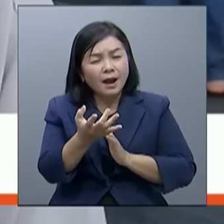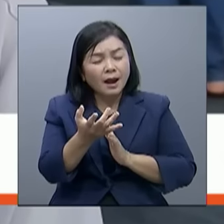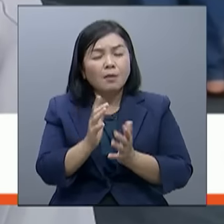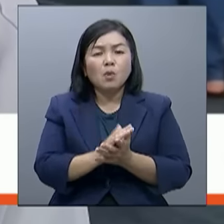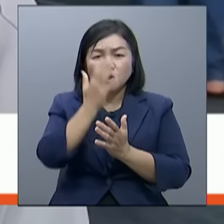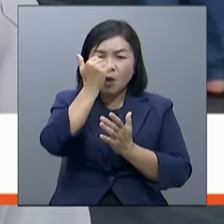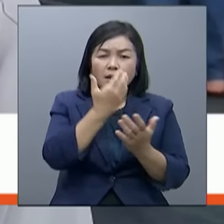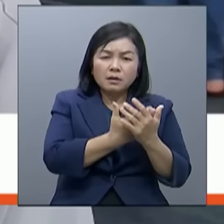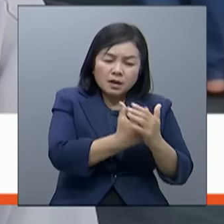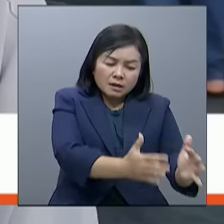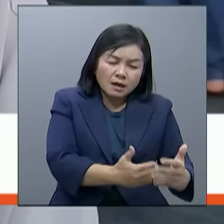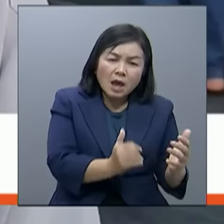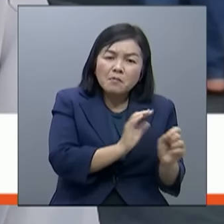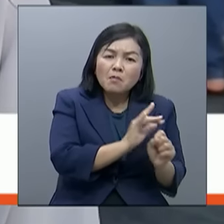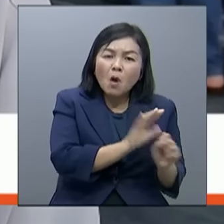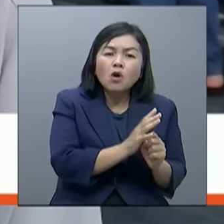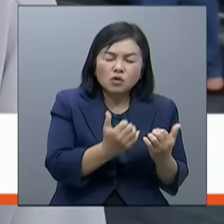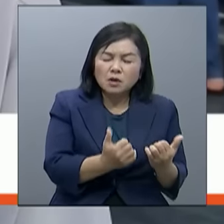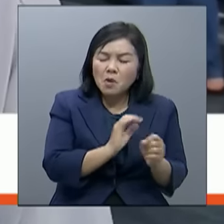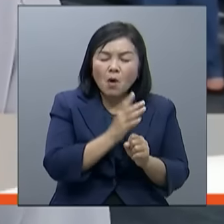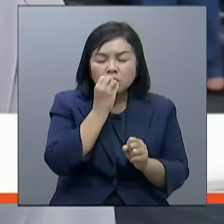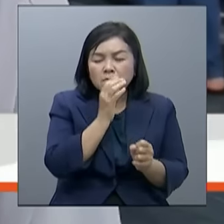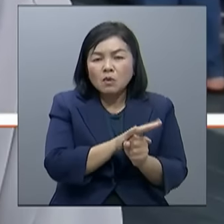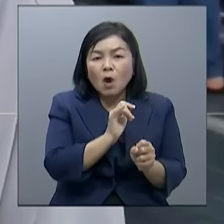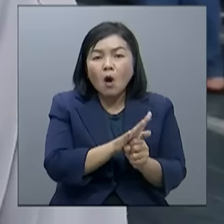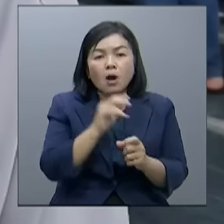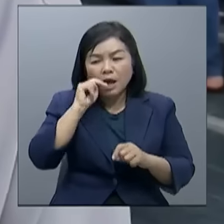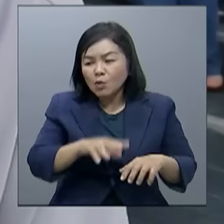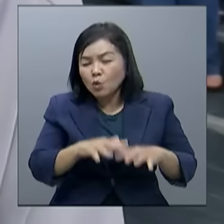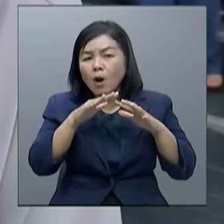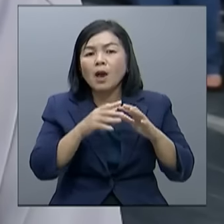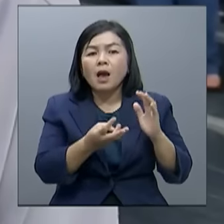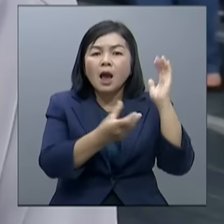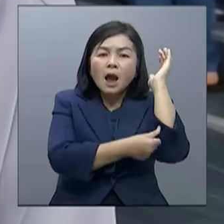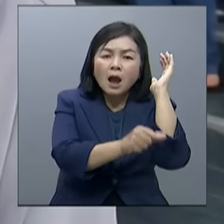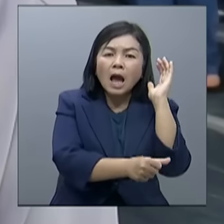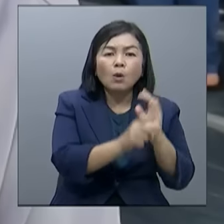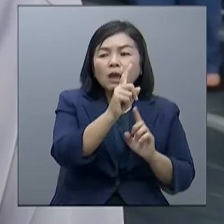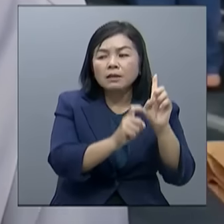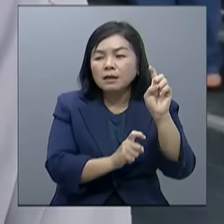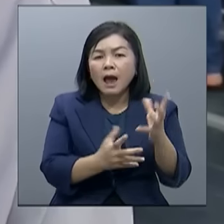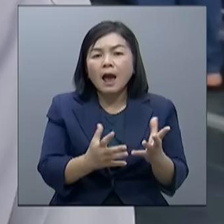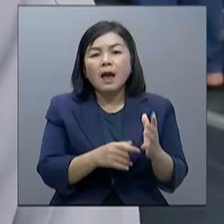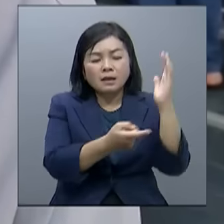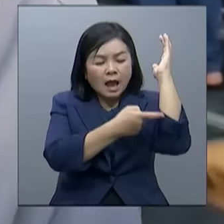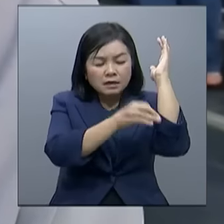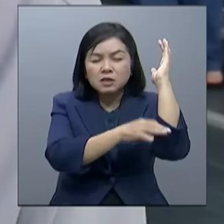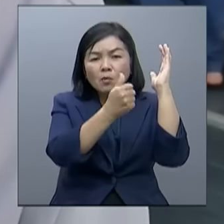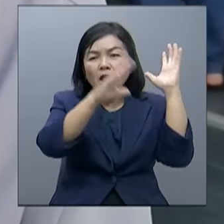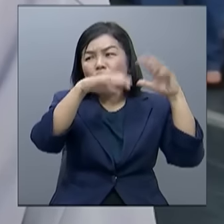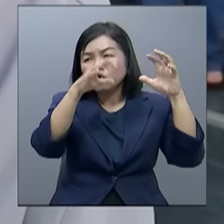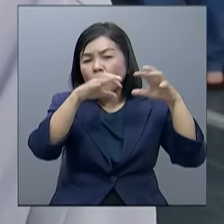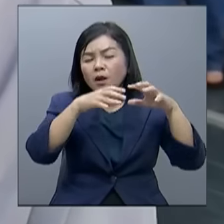ายได้ไม่เพียงพอแล้วเดี๋ยวนี ้น้ำก็ท่วม ข้าวก็เปื่อยยางก็ไม่ได้ตัด เลยพูดอะไรไม่